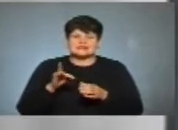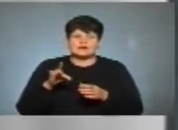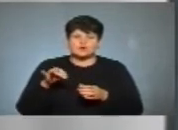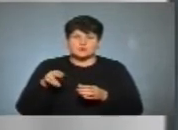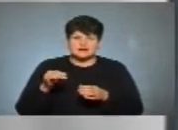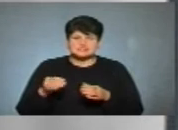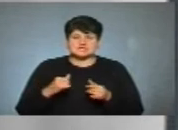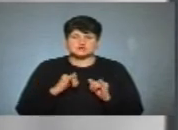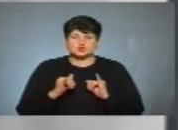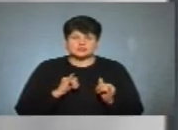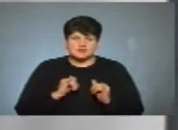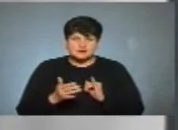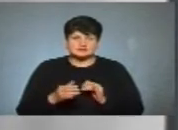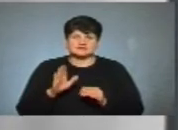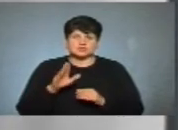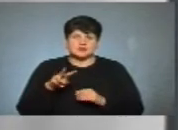Солідарність» Віктор Мацикор.